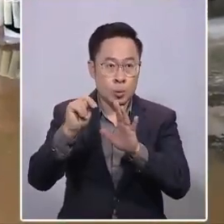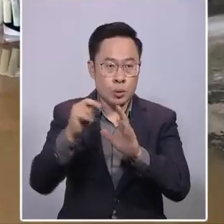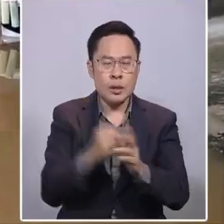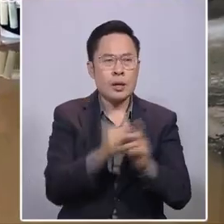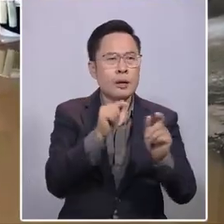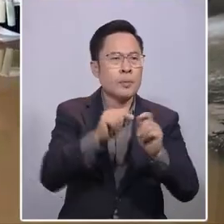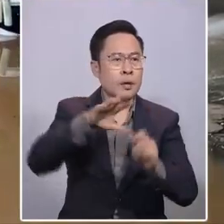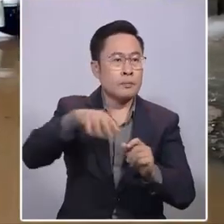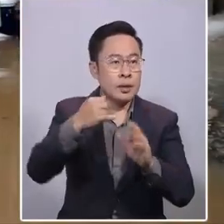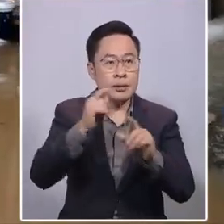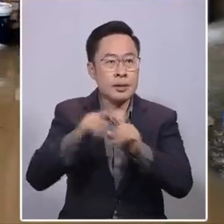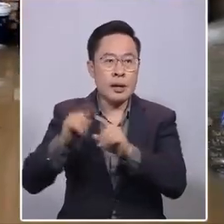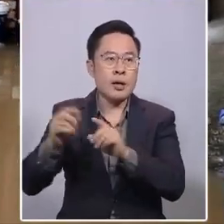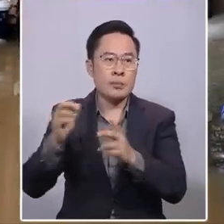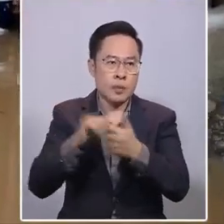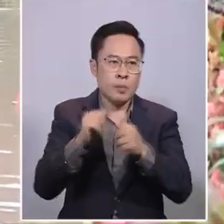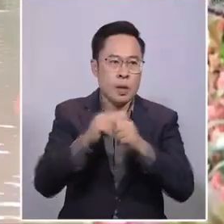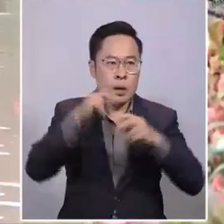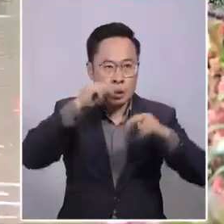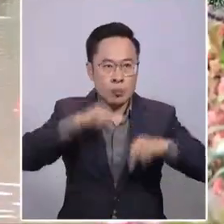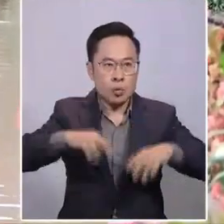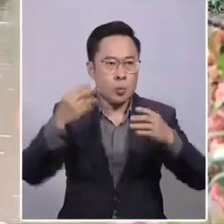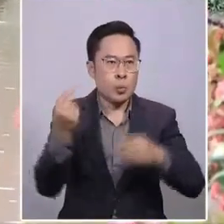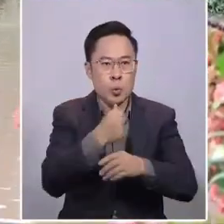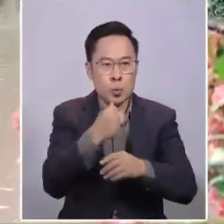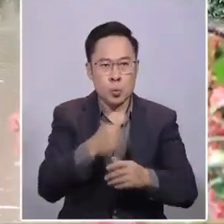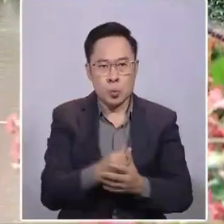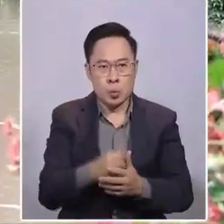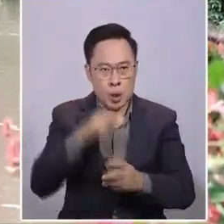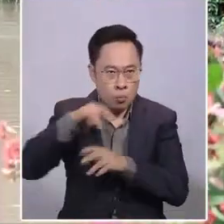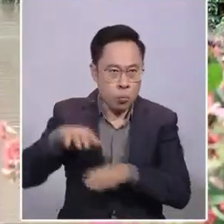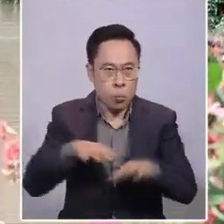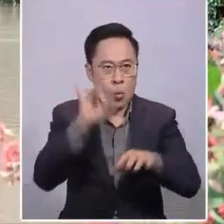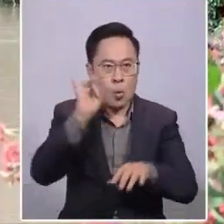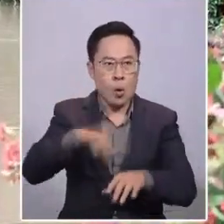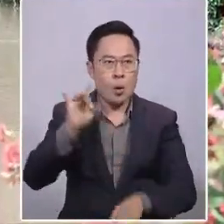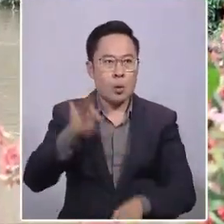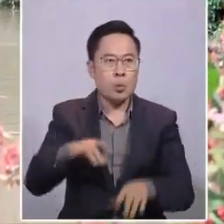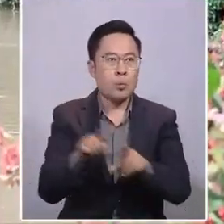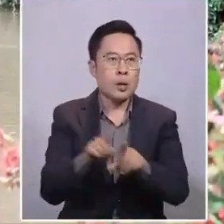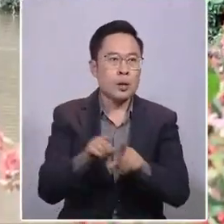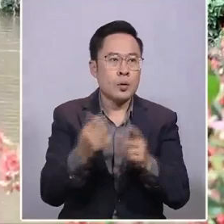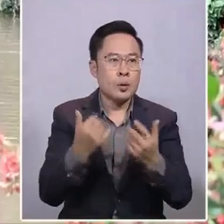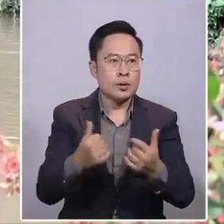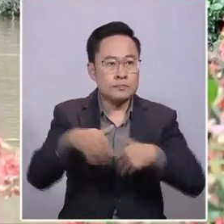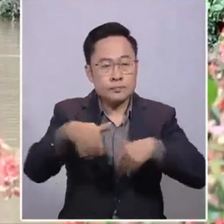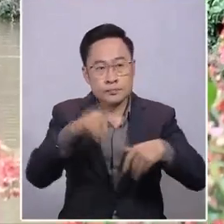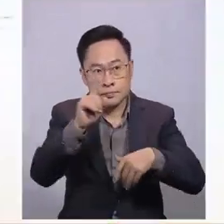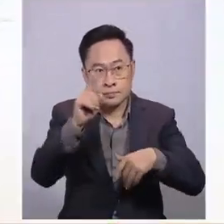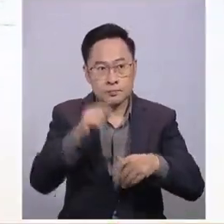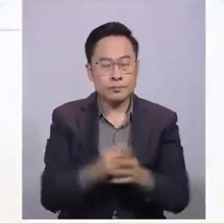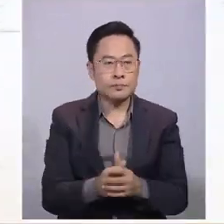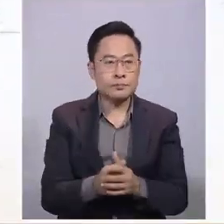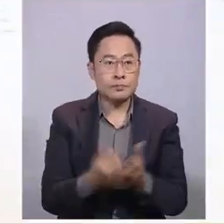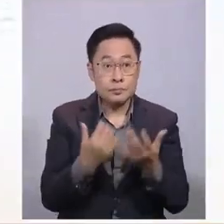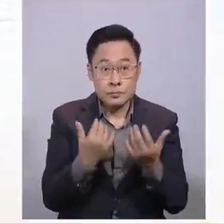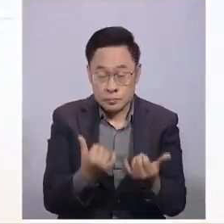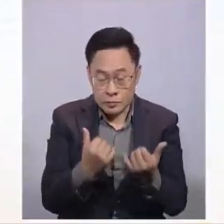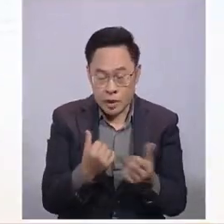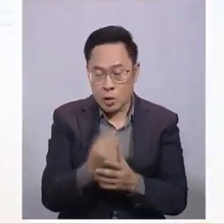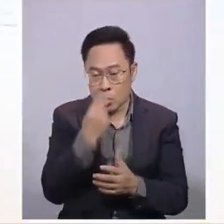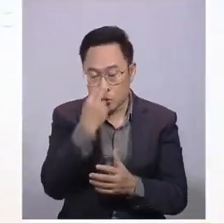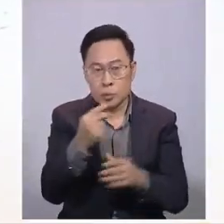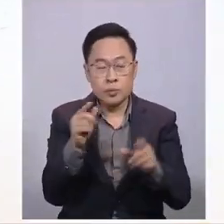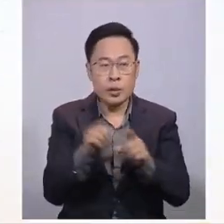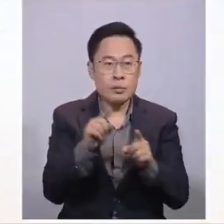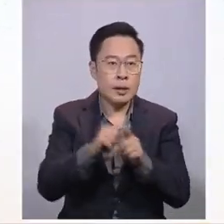นะครับน้ำป่าไหลหลากมาเร็วแรงน่ากลัวจริงๆนะครับแต่ว่าผู้สื่อข่าวรายงานมาล่าสุดว่าวันนี้เนี่ยภาพรวมสถานการณ์